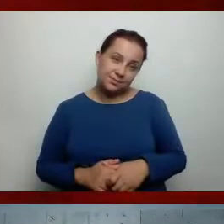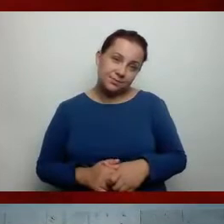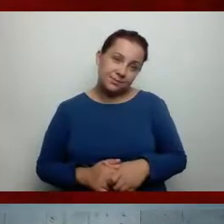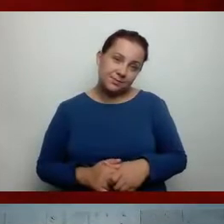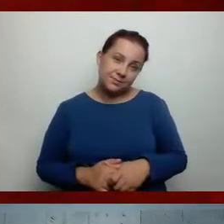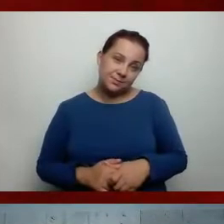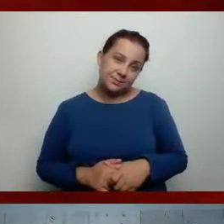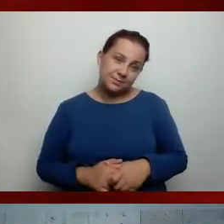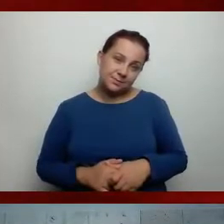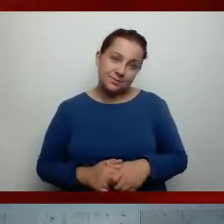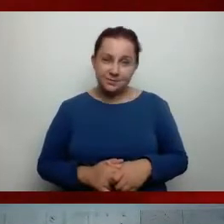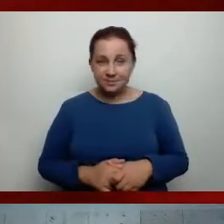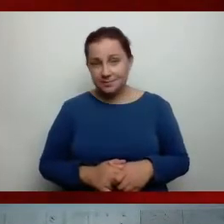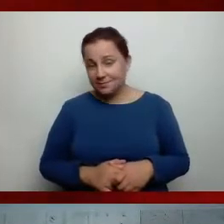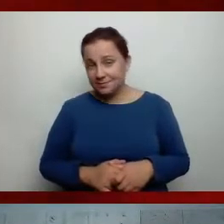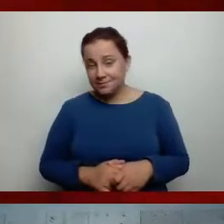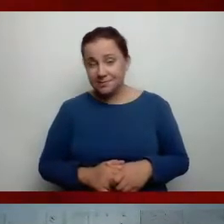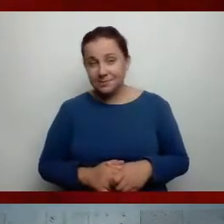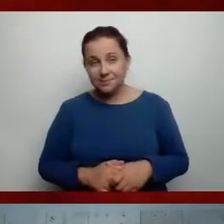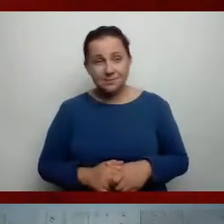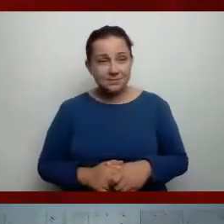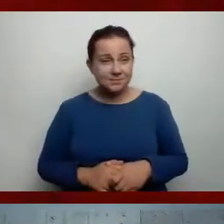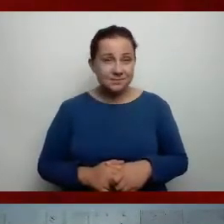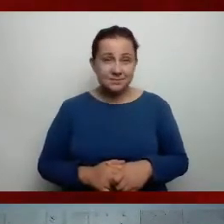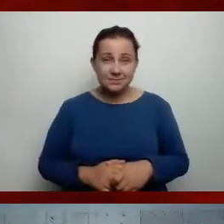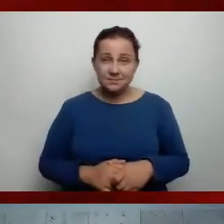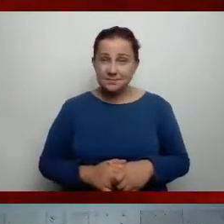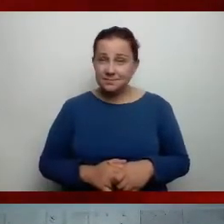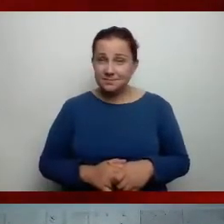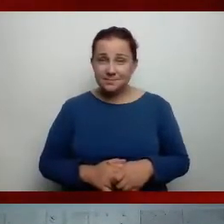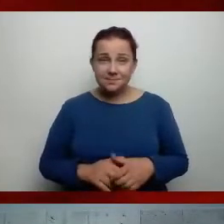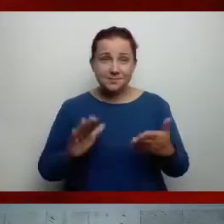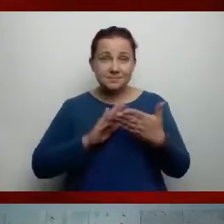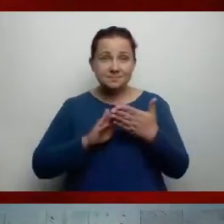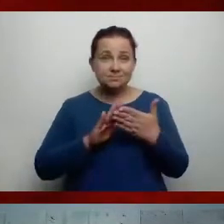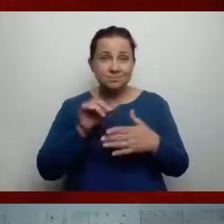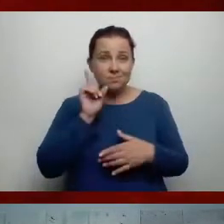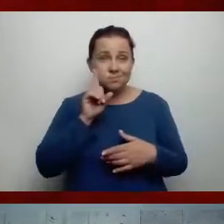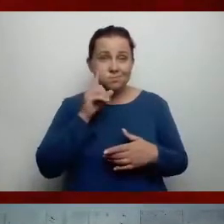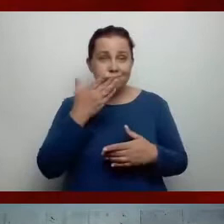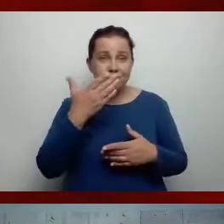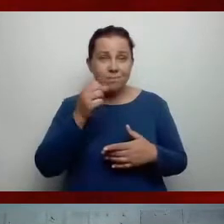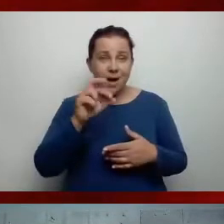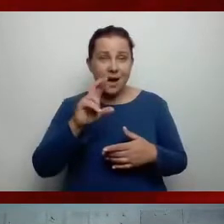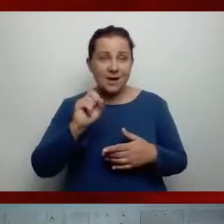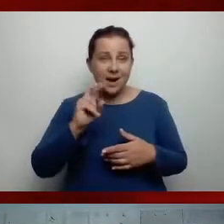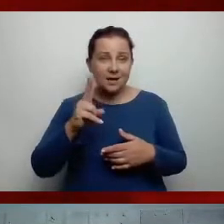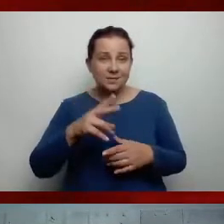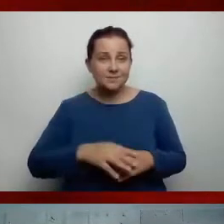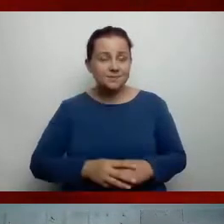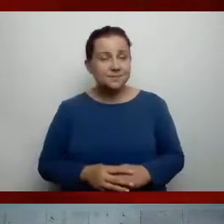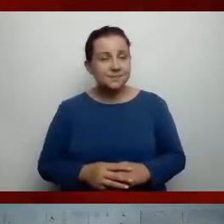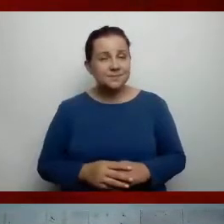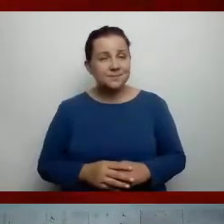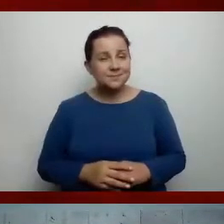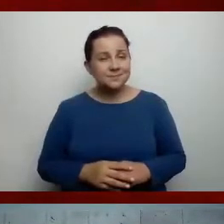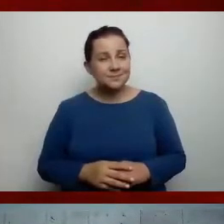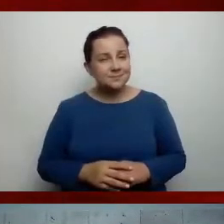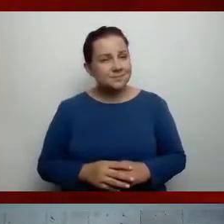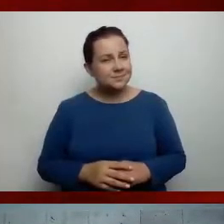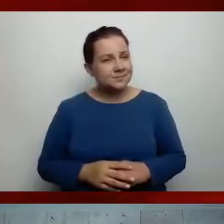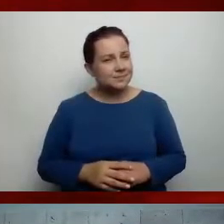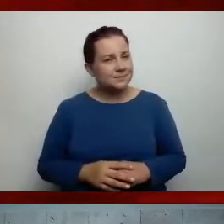Znaczy, przypomnijmy jedną rzecz. Przepraszam, pan Marek, jeśli mogę prosić, pan Marek. Dobra. Dobrze, no